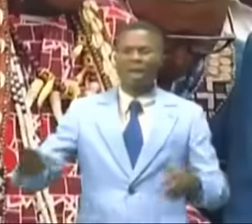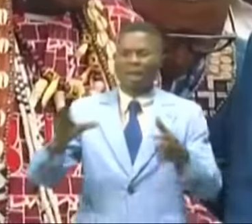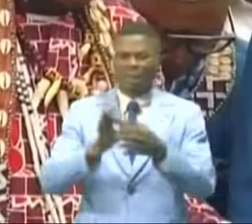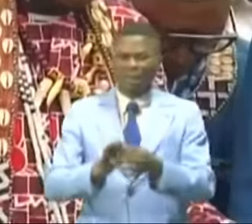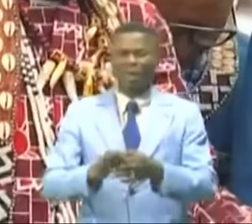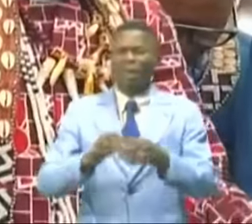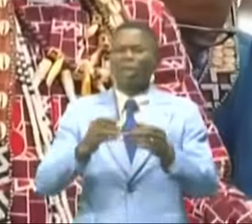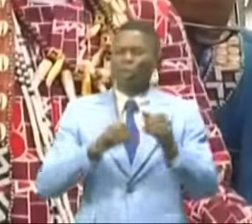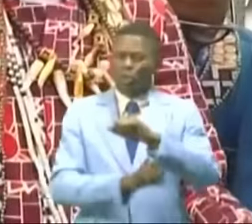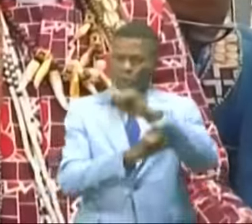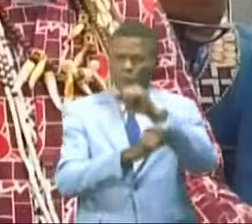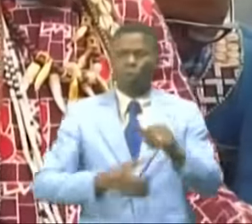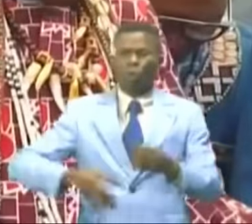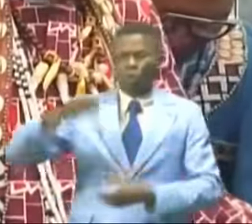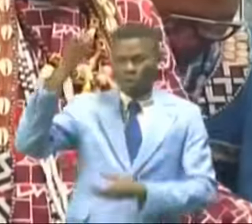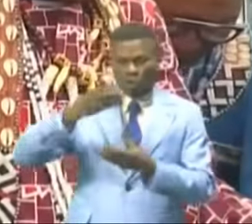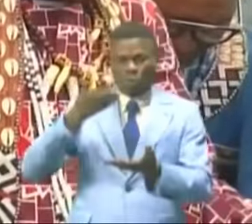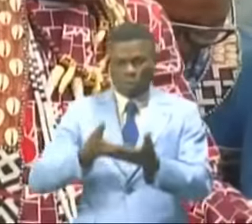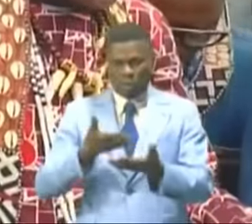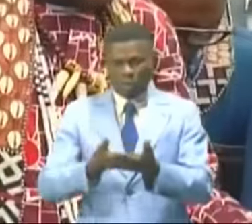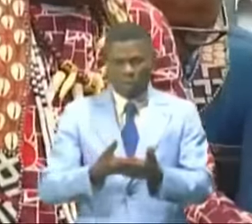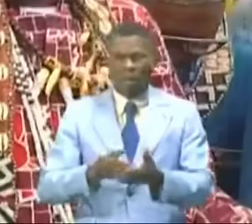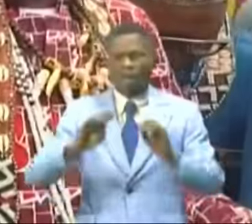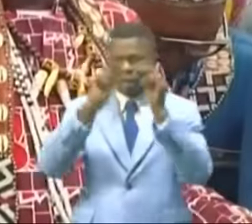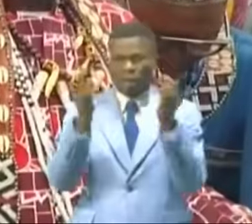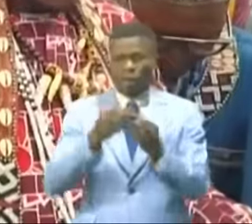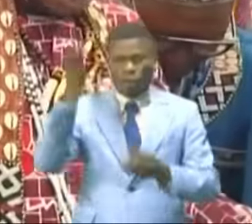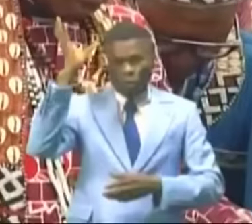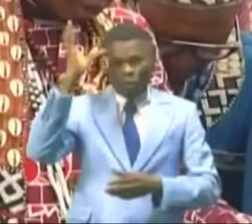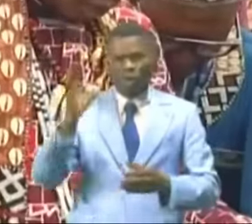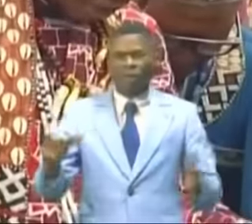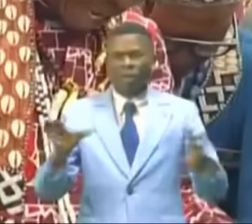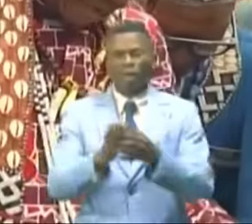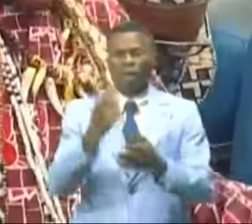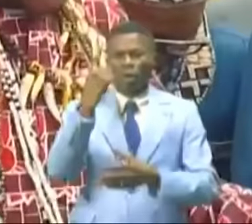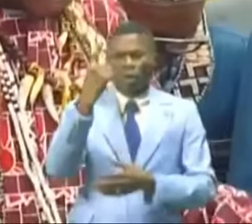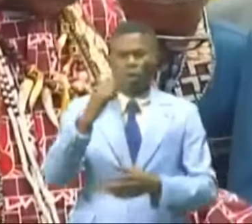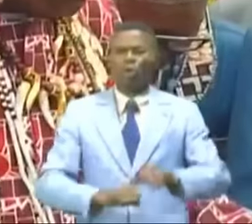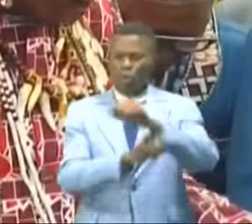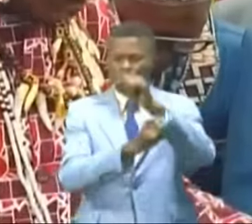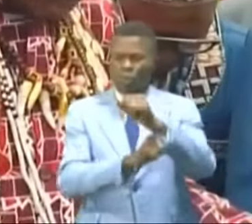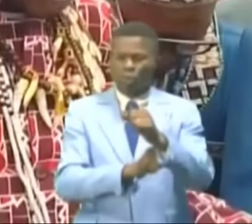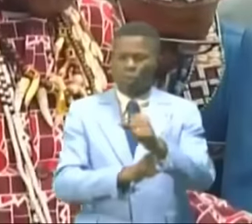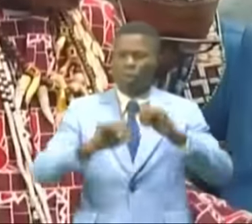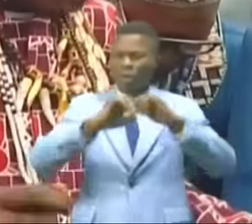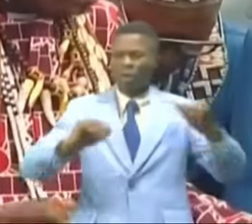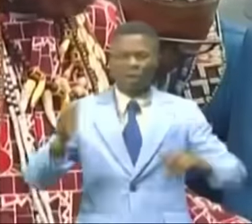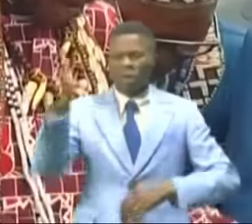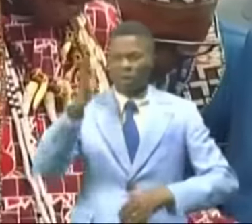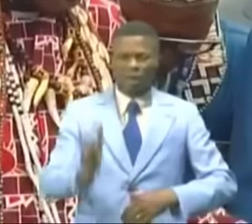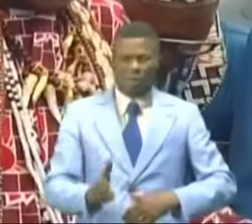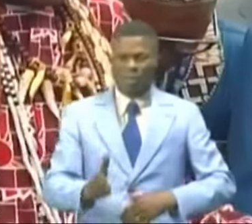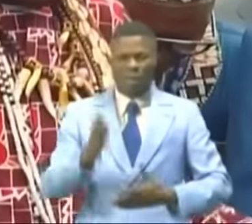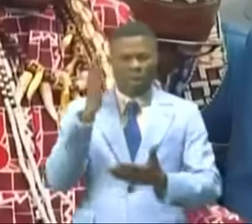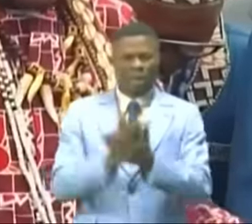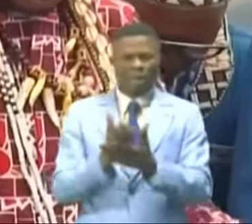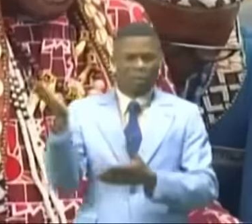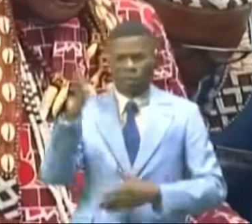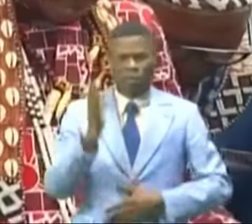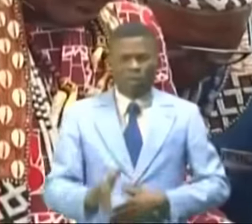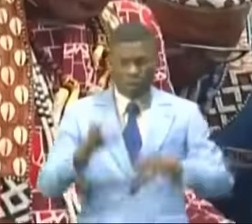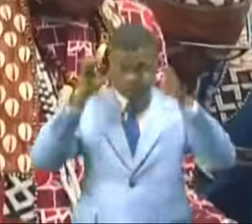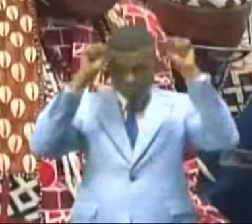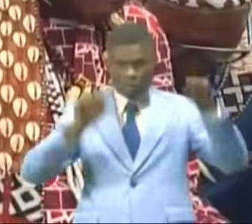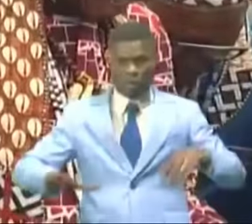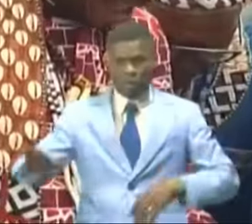RDC, réunies comme un seul homme, réitèrent leur soutien indéfectible et inconditionnel au président